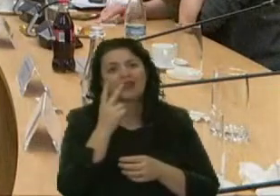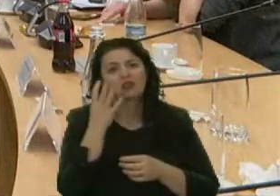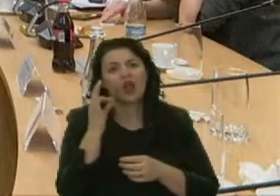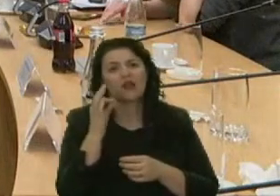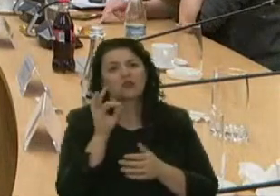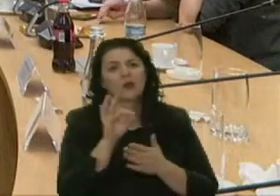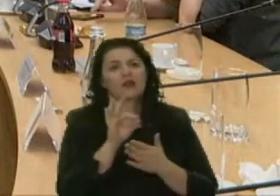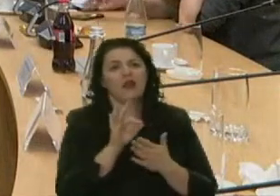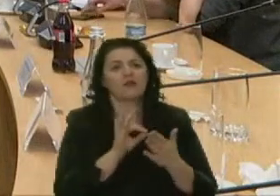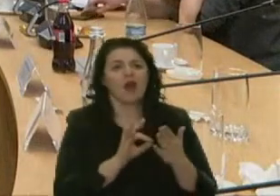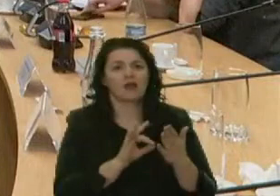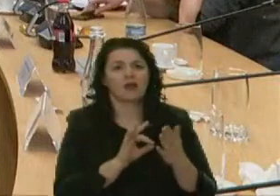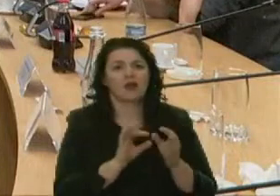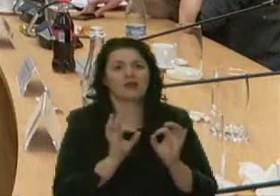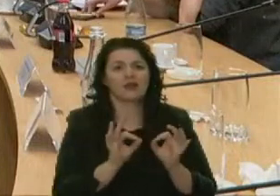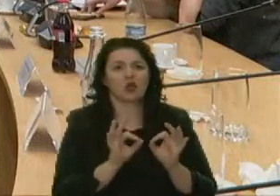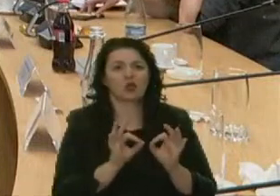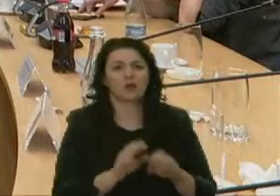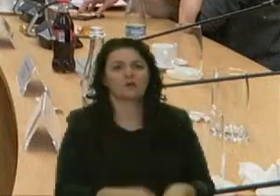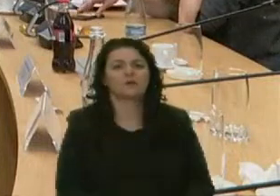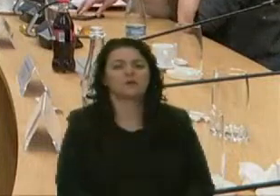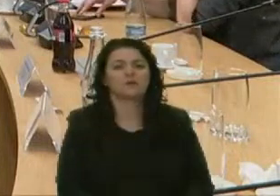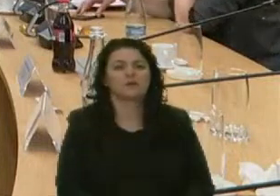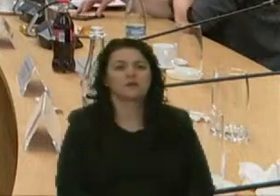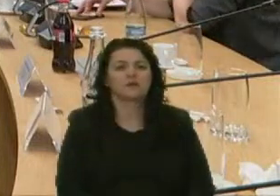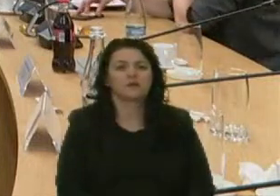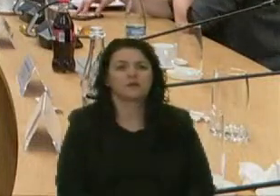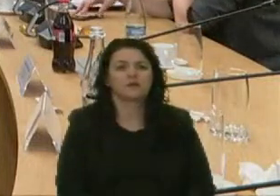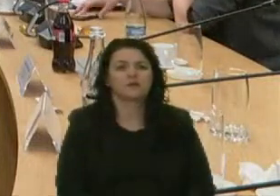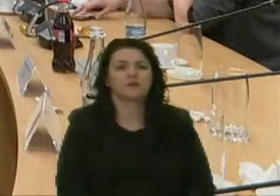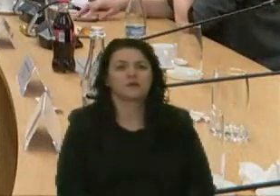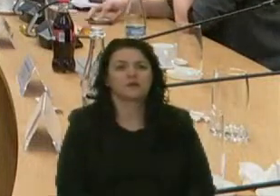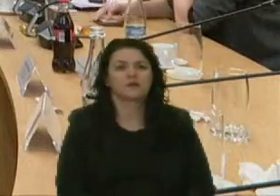mici detalii care asigură aceste lucruri mulțumesc